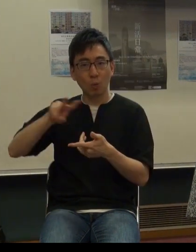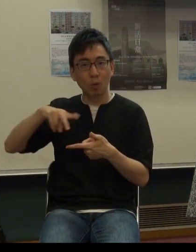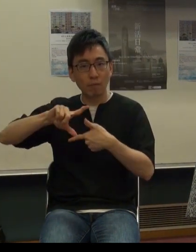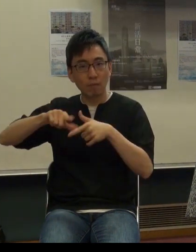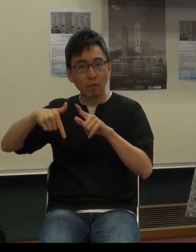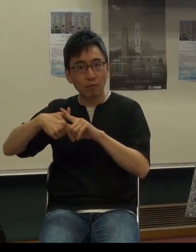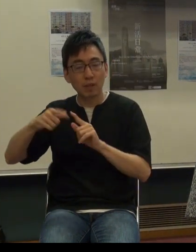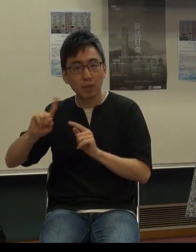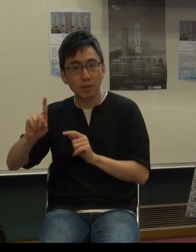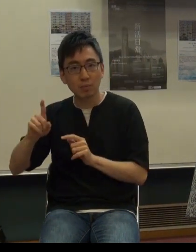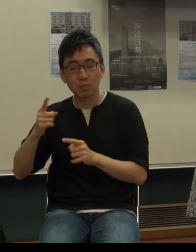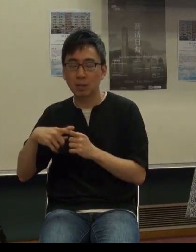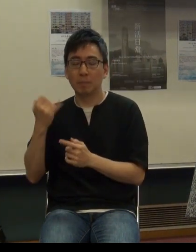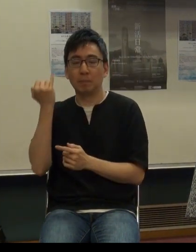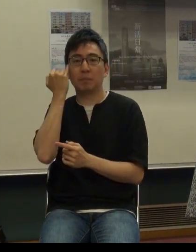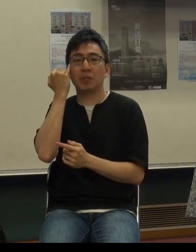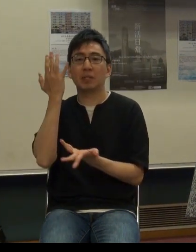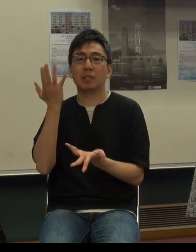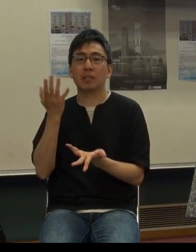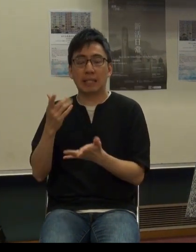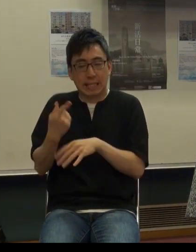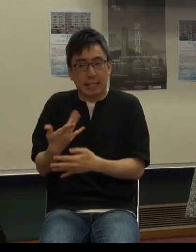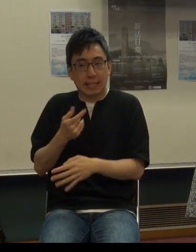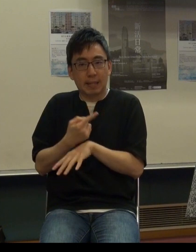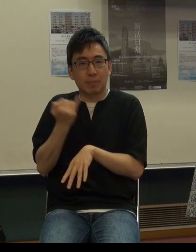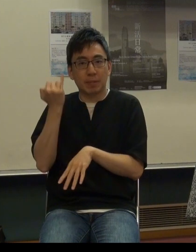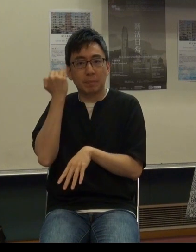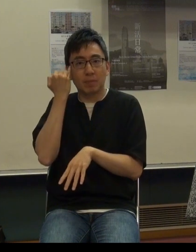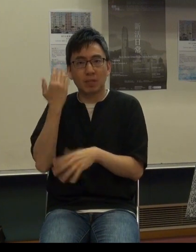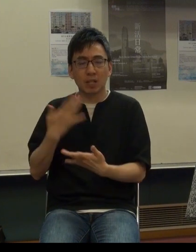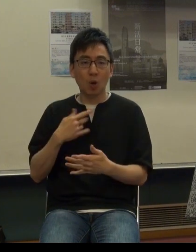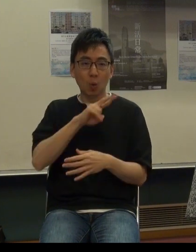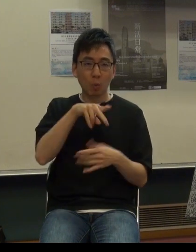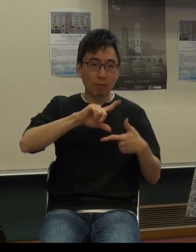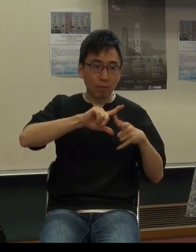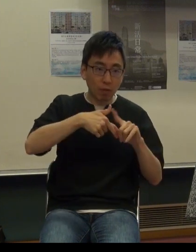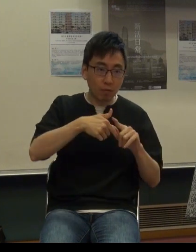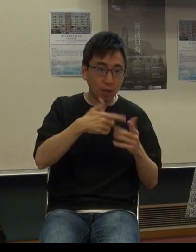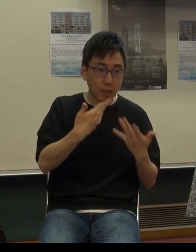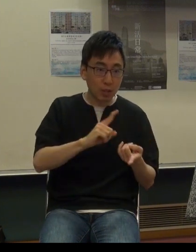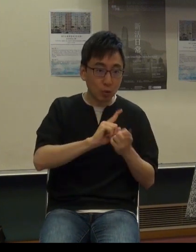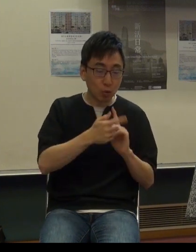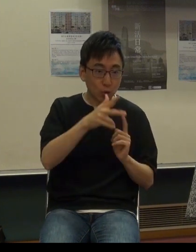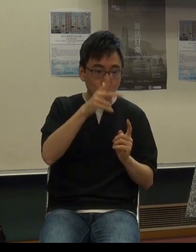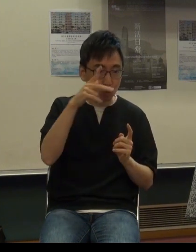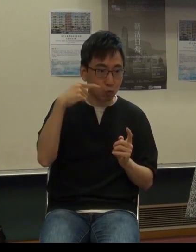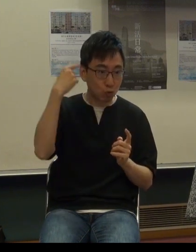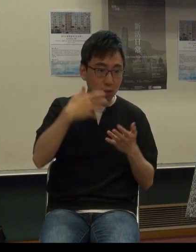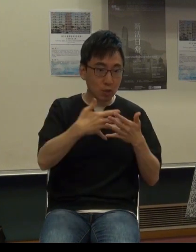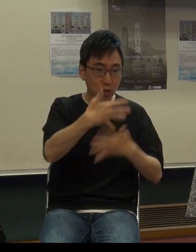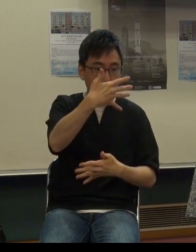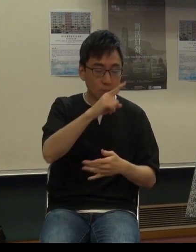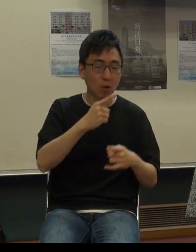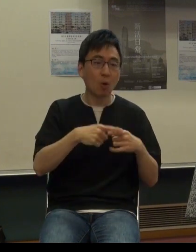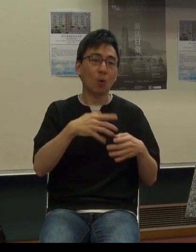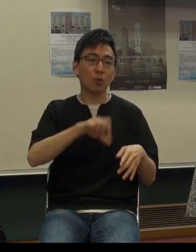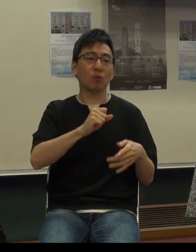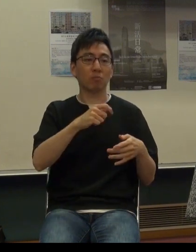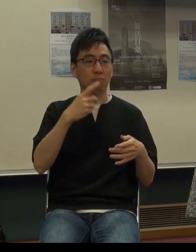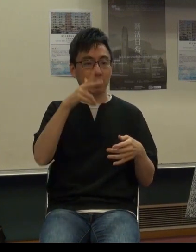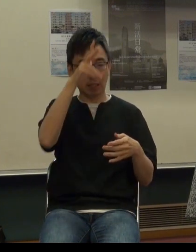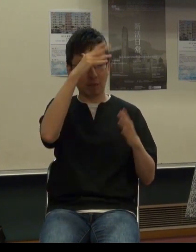呢？未知道。正如我其實我自己都係揾個方法去研究現代主義建築，我決定用呢、這個即係政府建築